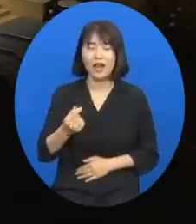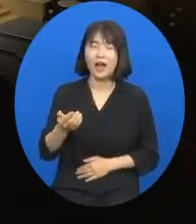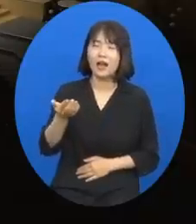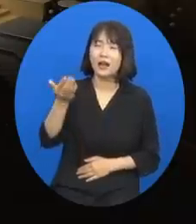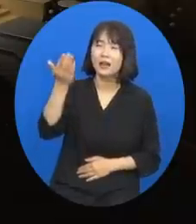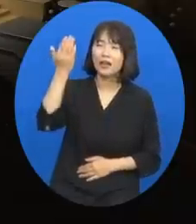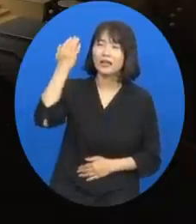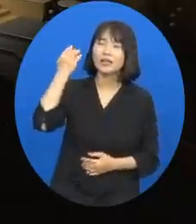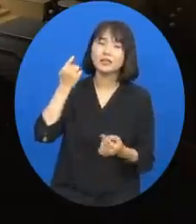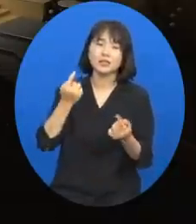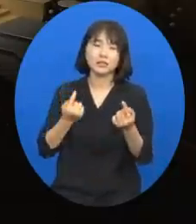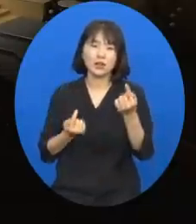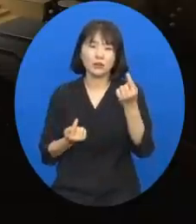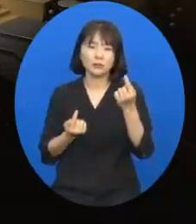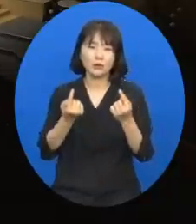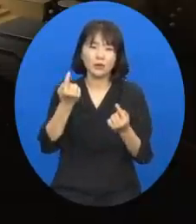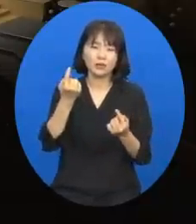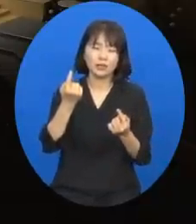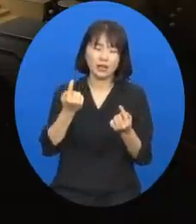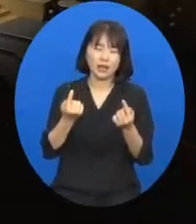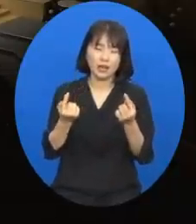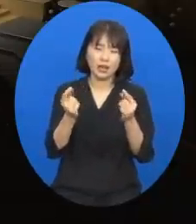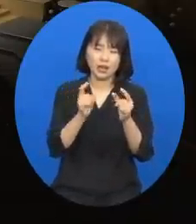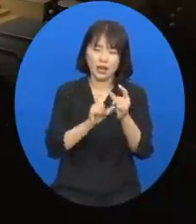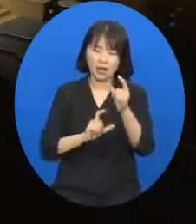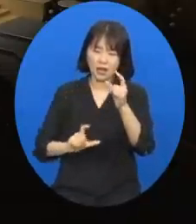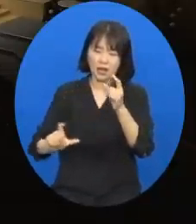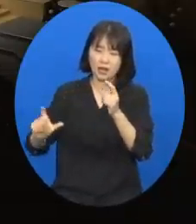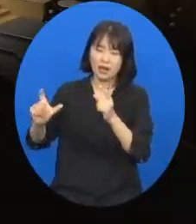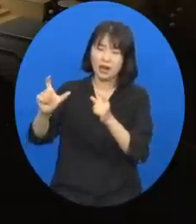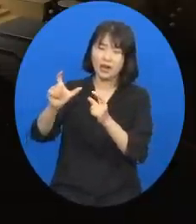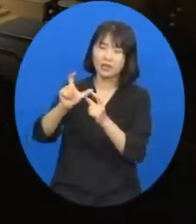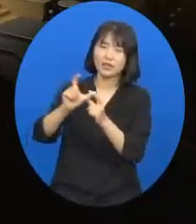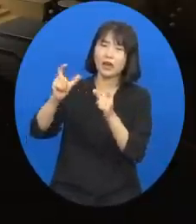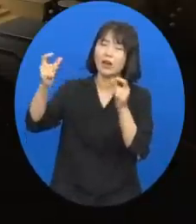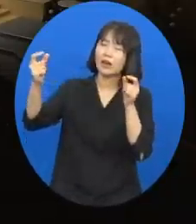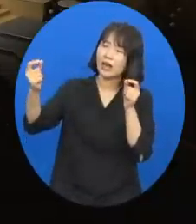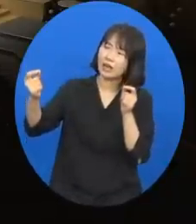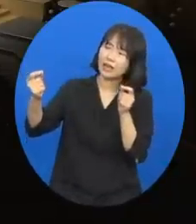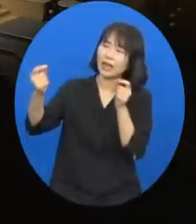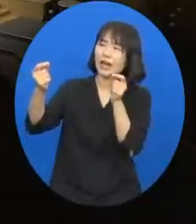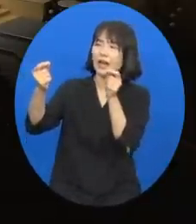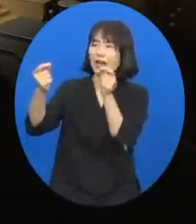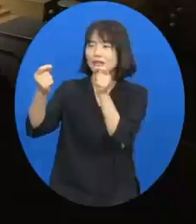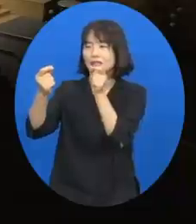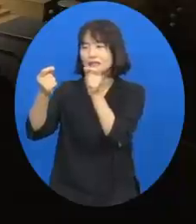아아 e 아 아